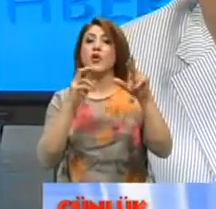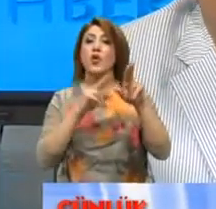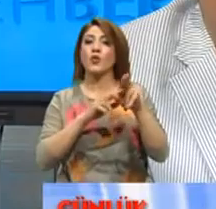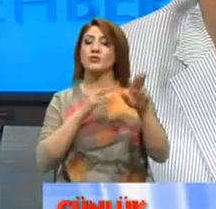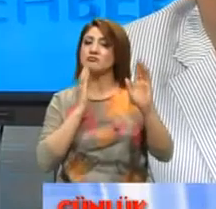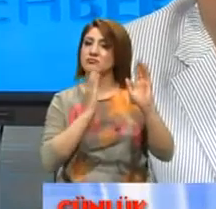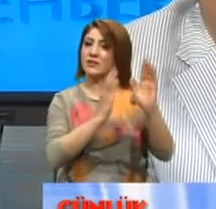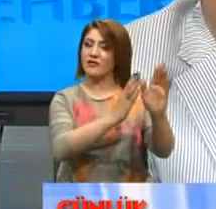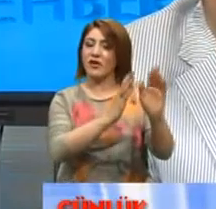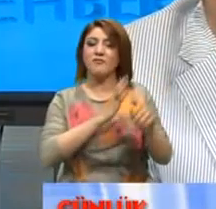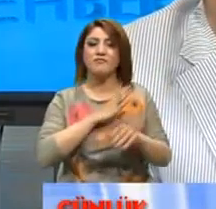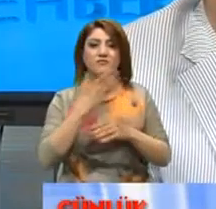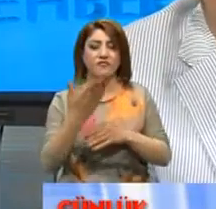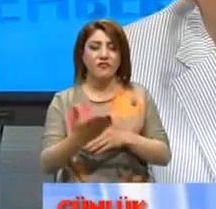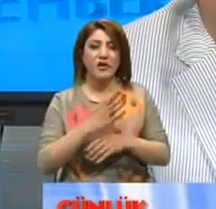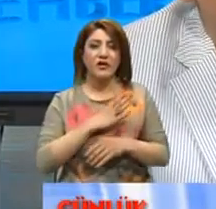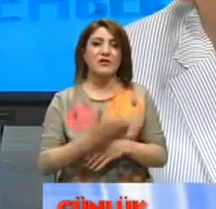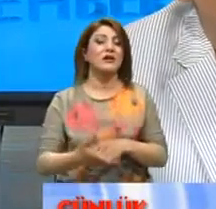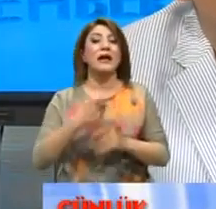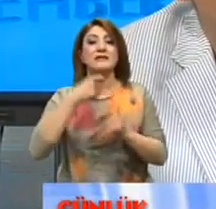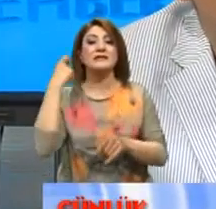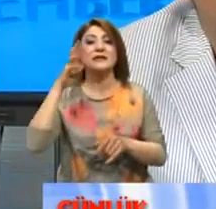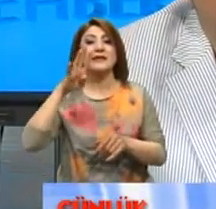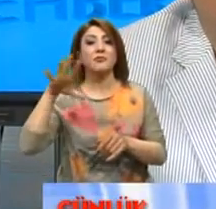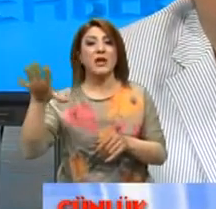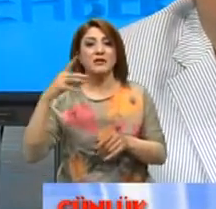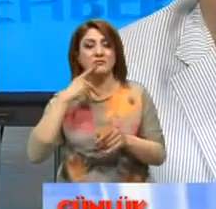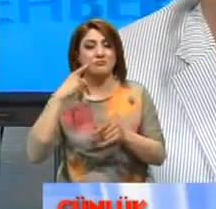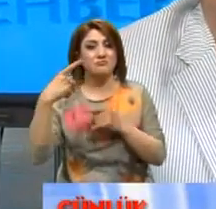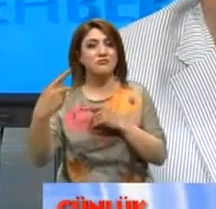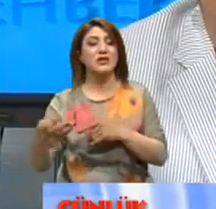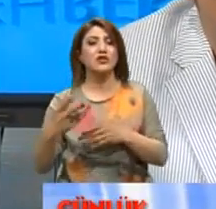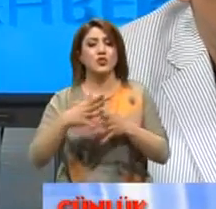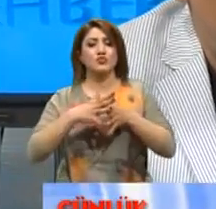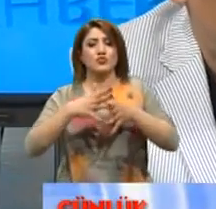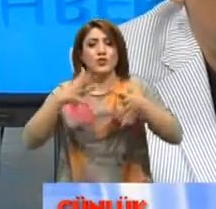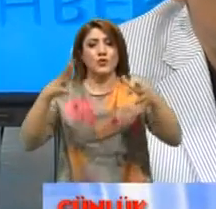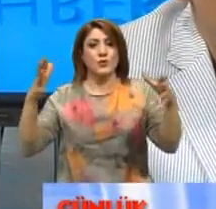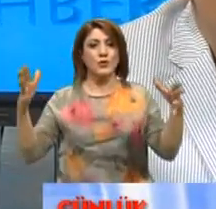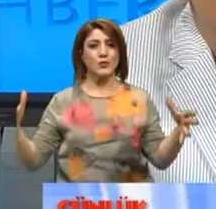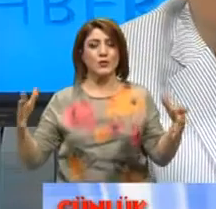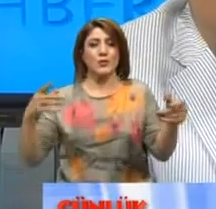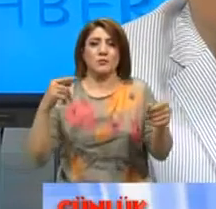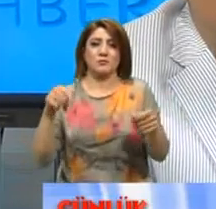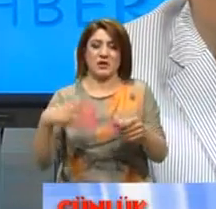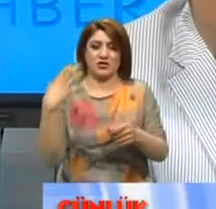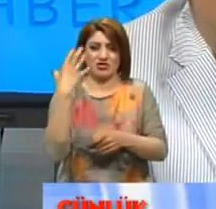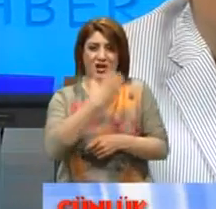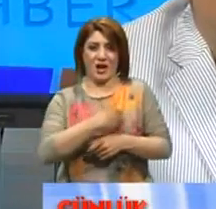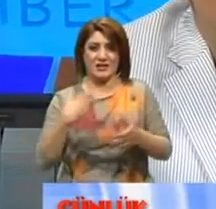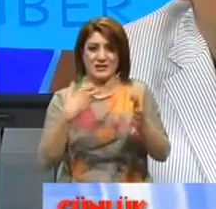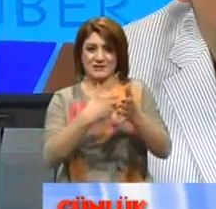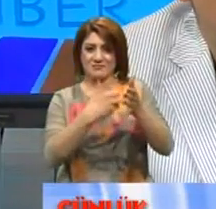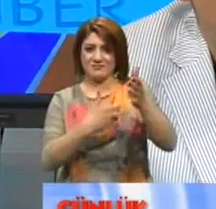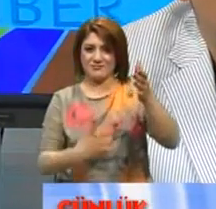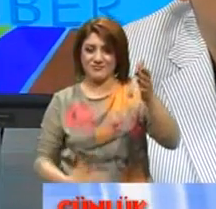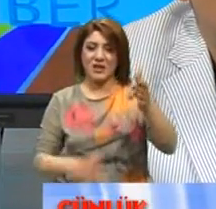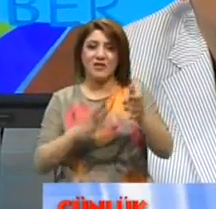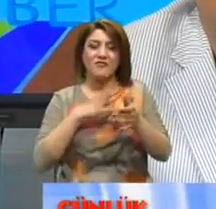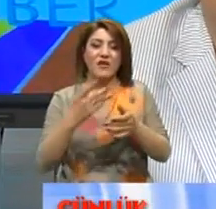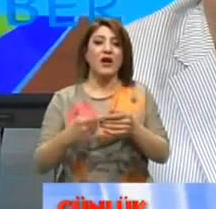Anonimle rock müzik devam ediyor. Eski 45'likler deyince zaten o çok geniş bir yelpaze. Kesinlikle. Ayda iki tane eski